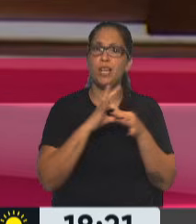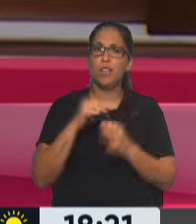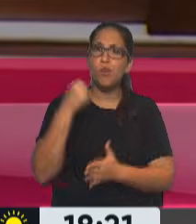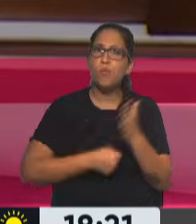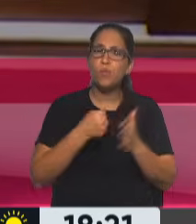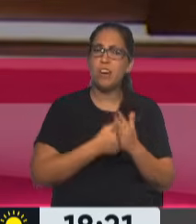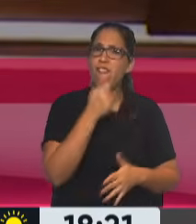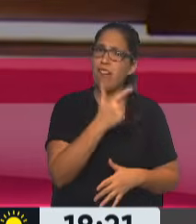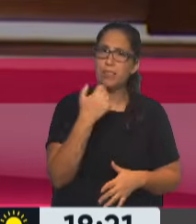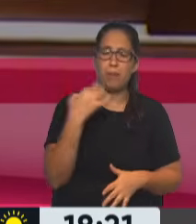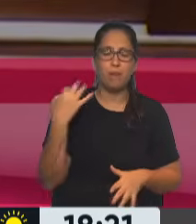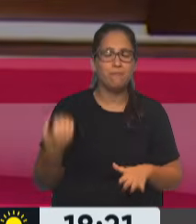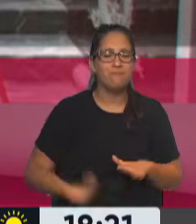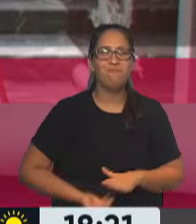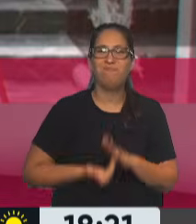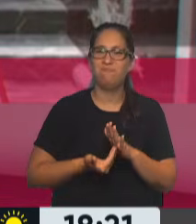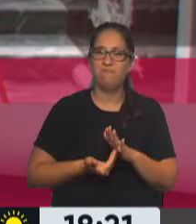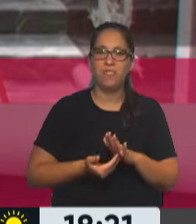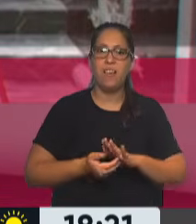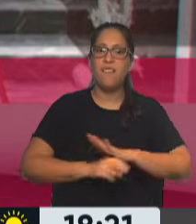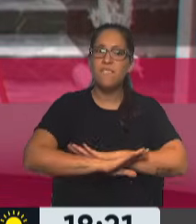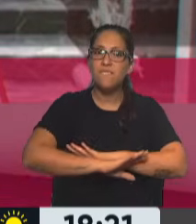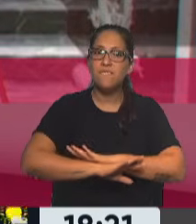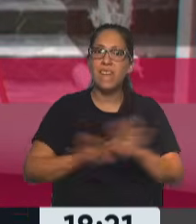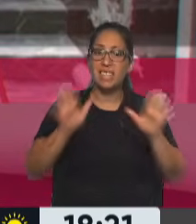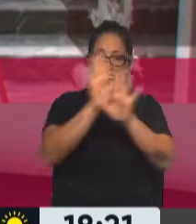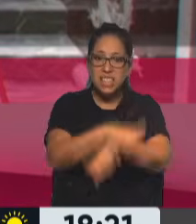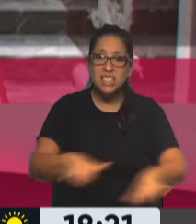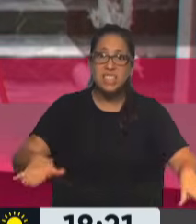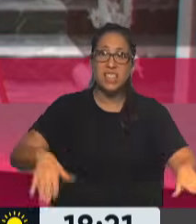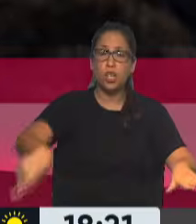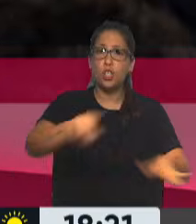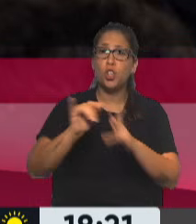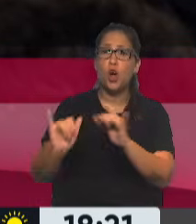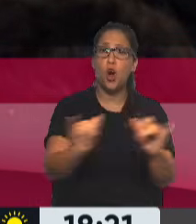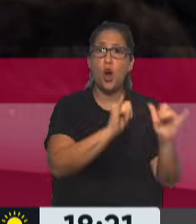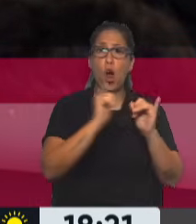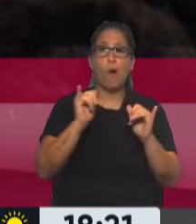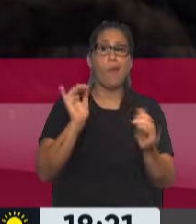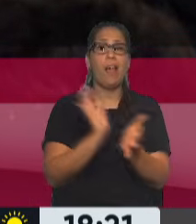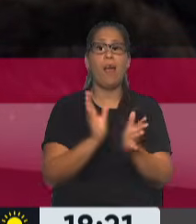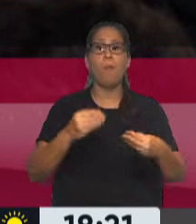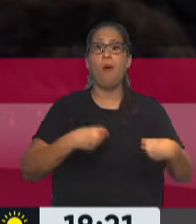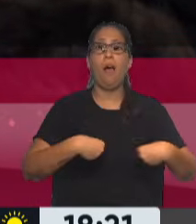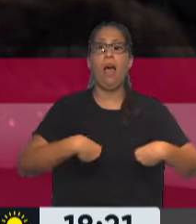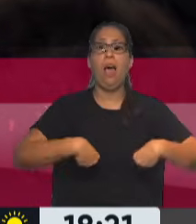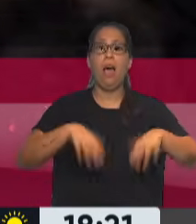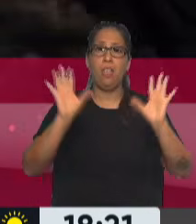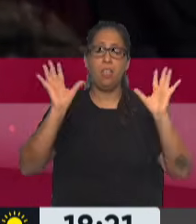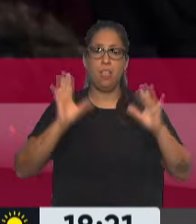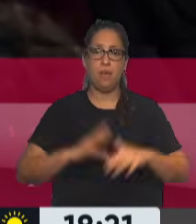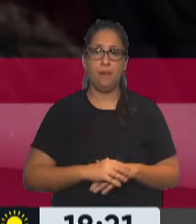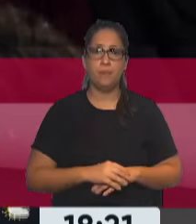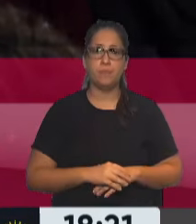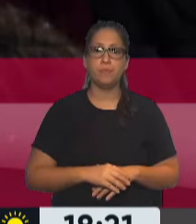refuser que l'enfance devienne un marché et que notre jeunesse soit le terrain de jeu des algorithmes. Et donc la stratégie, c'est interdiction des réseaux sociaux avant